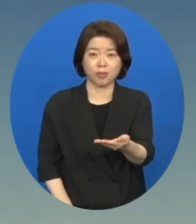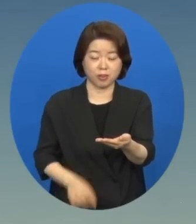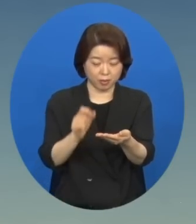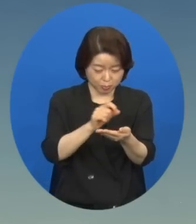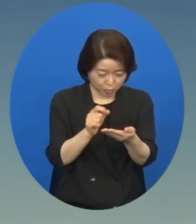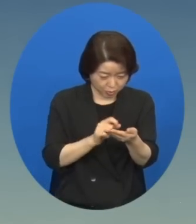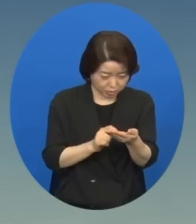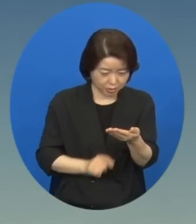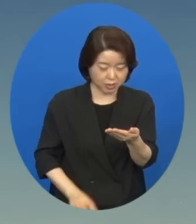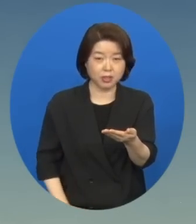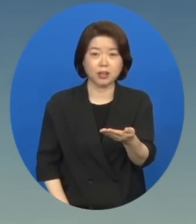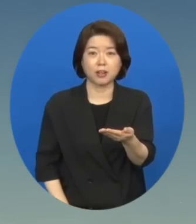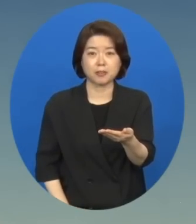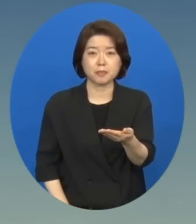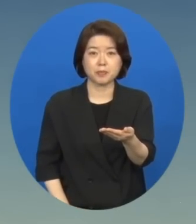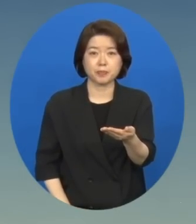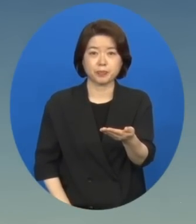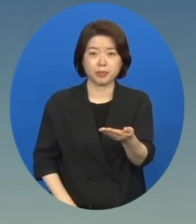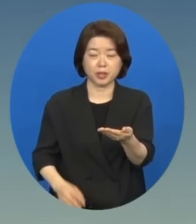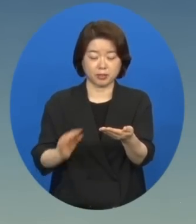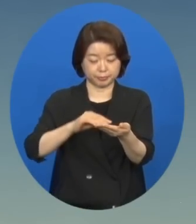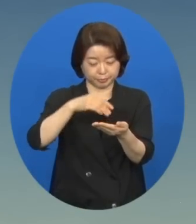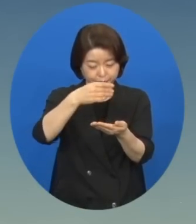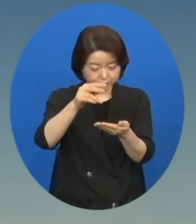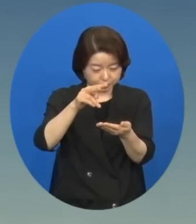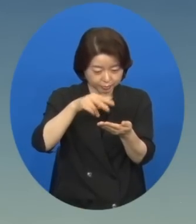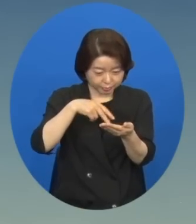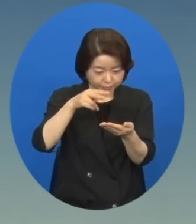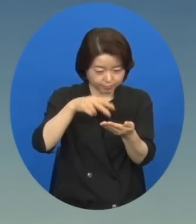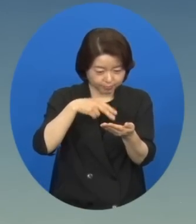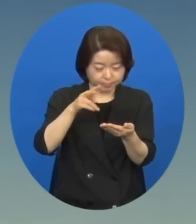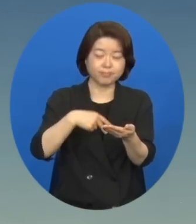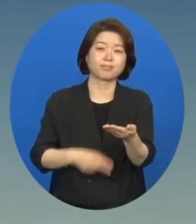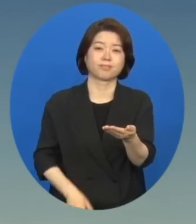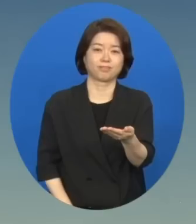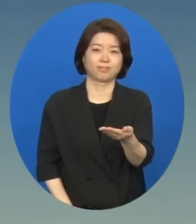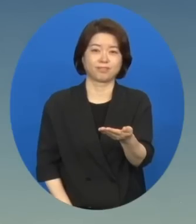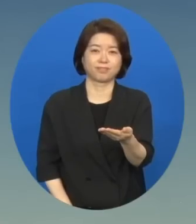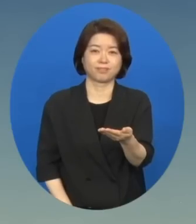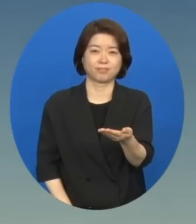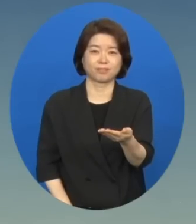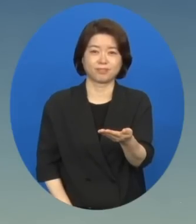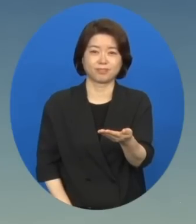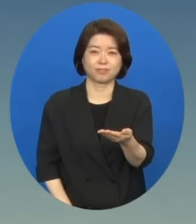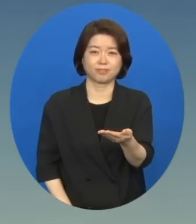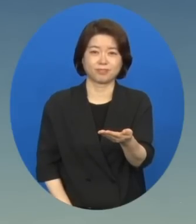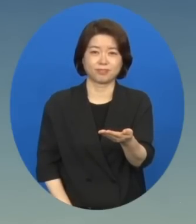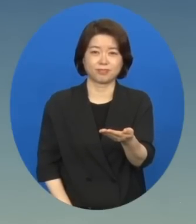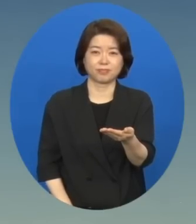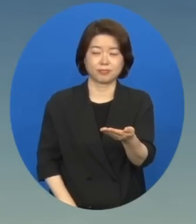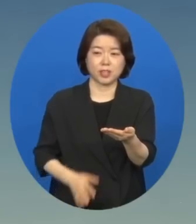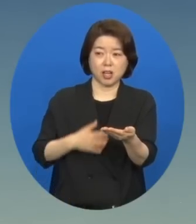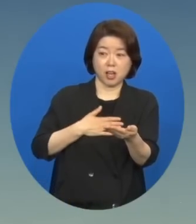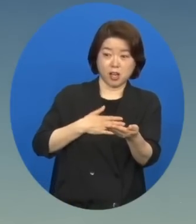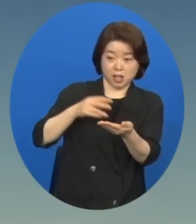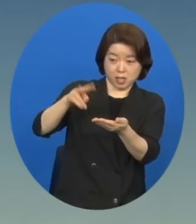나오니까 편지를 이렇게 펼쳐서 읽는데요, 제가 한 1년이 걸리는 것 같더라고요. 그 한